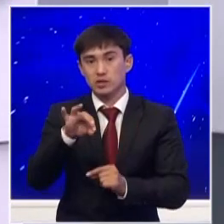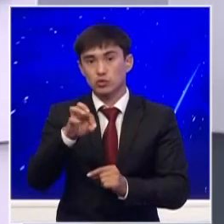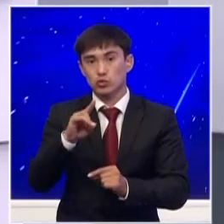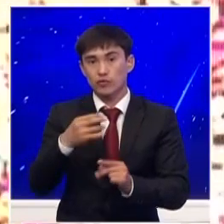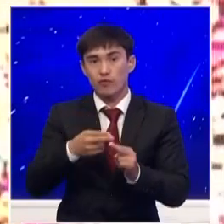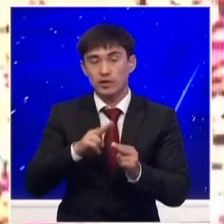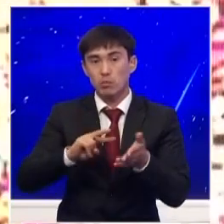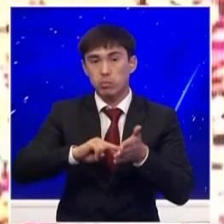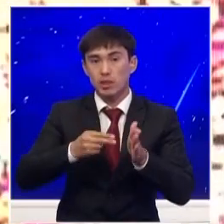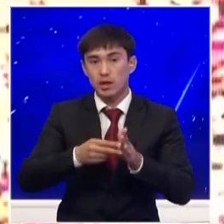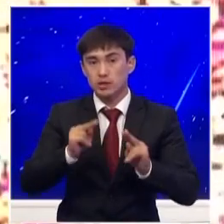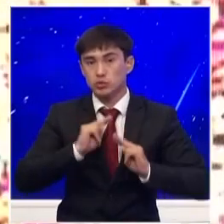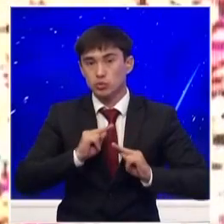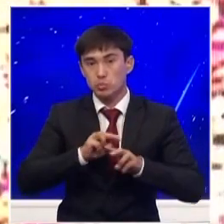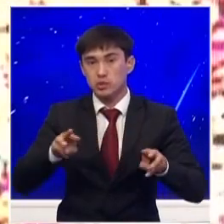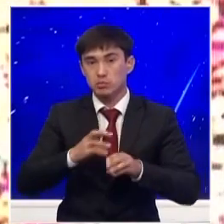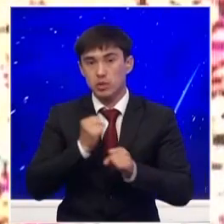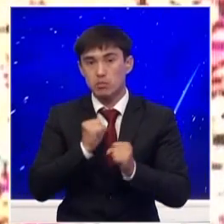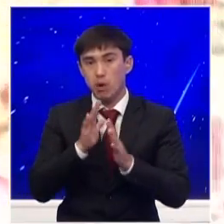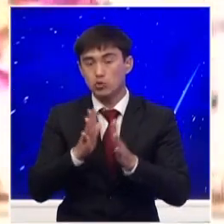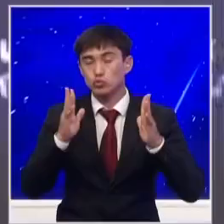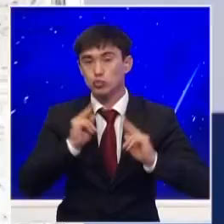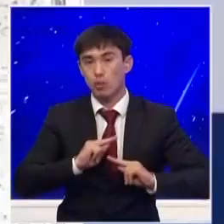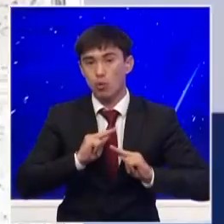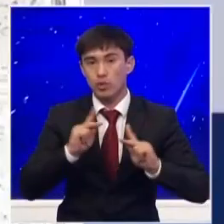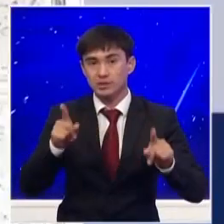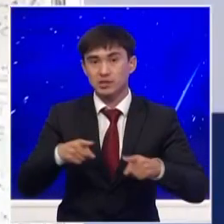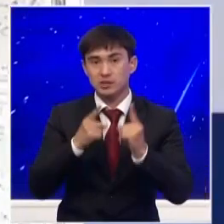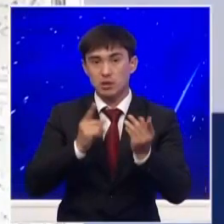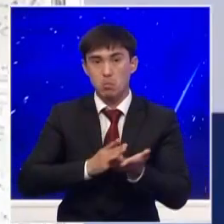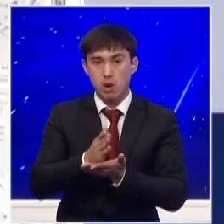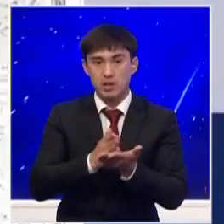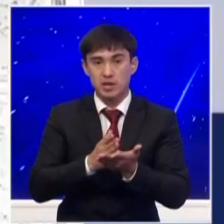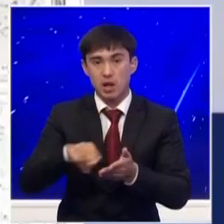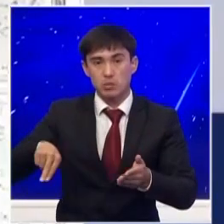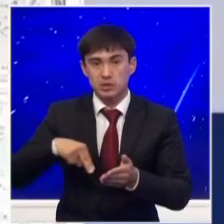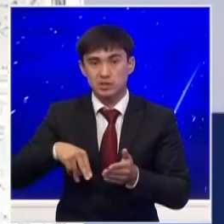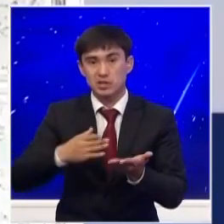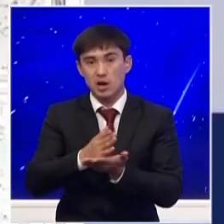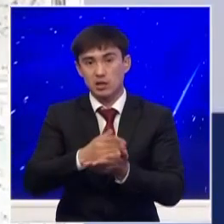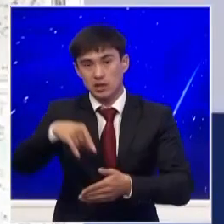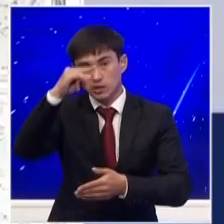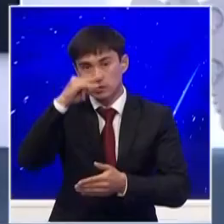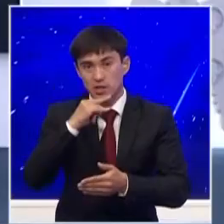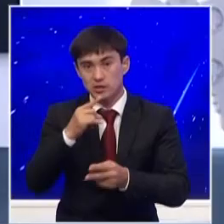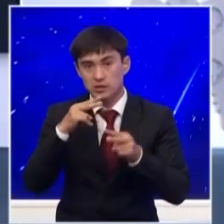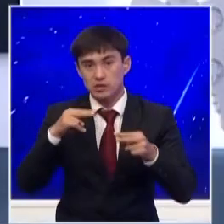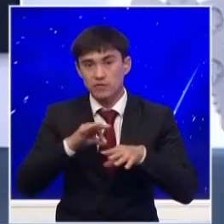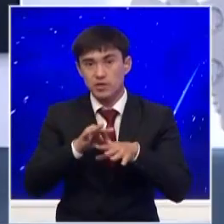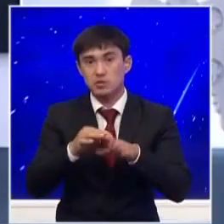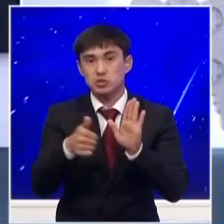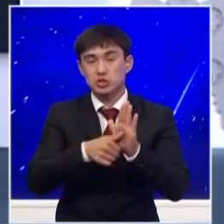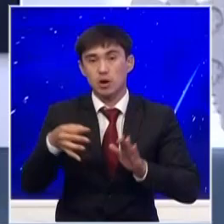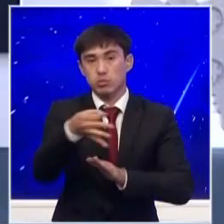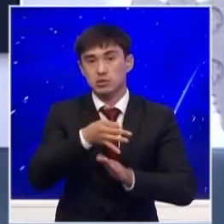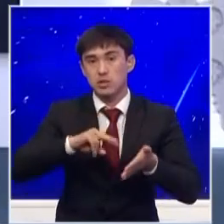в этом плане сотрудники министерства проделали большую работу. На создание политико-административной карты Казахстана с введением шести